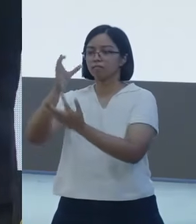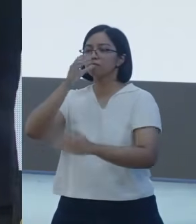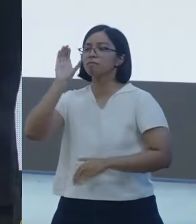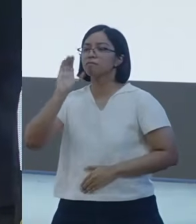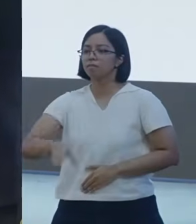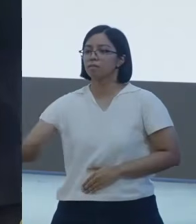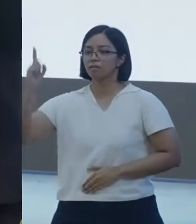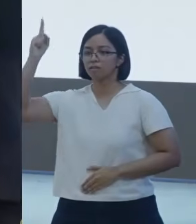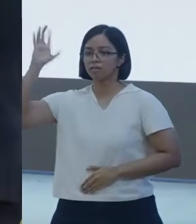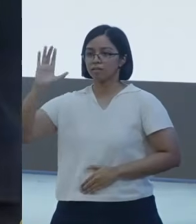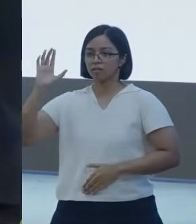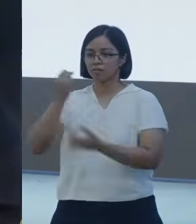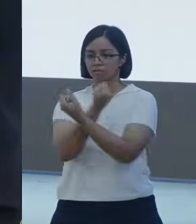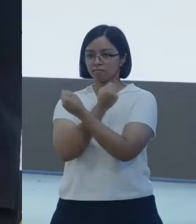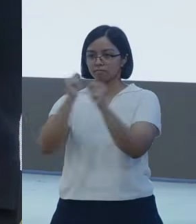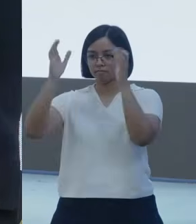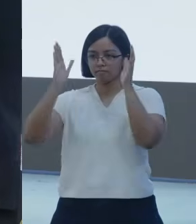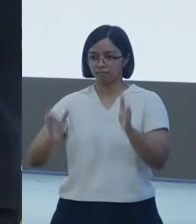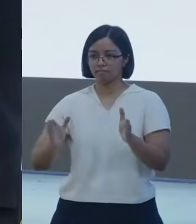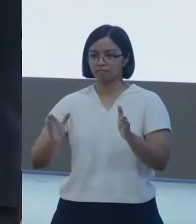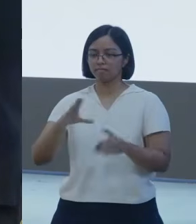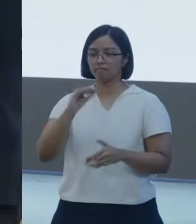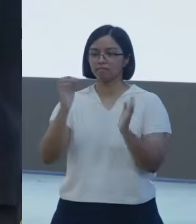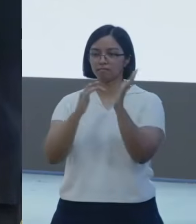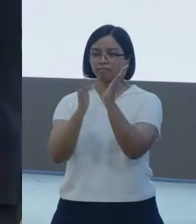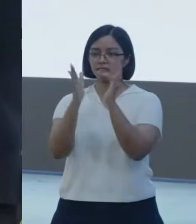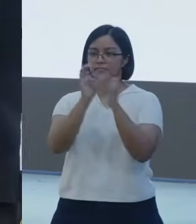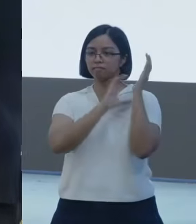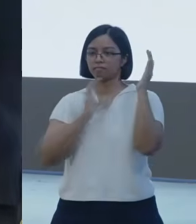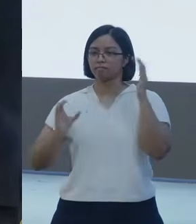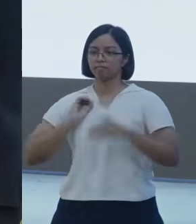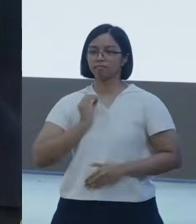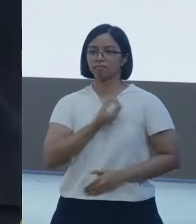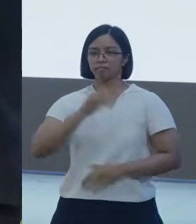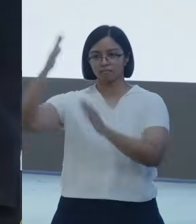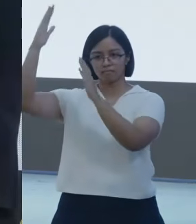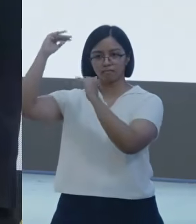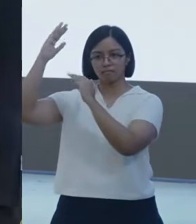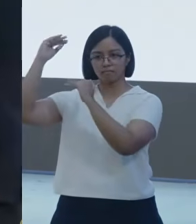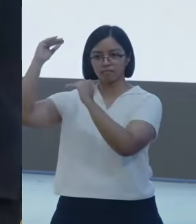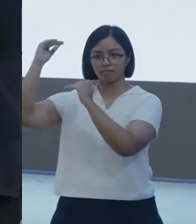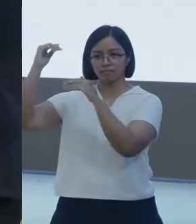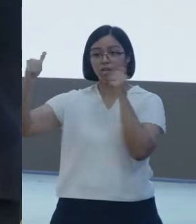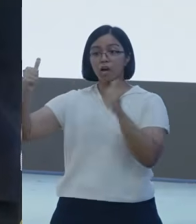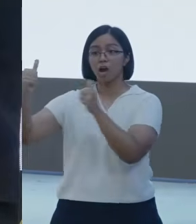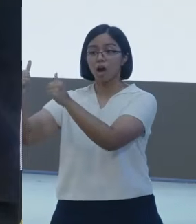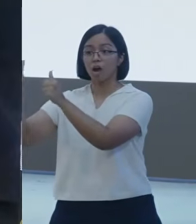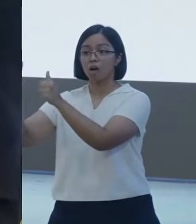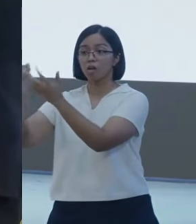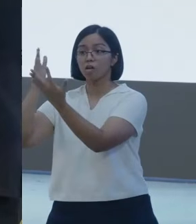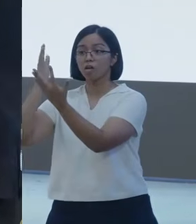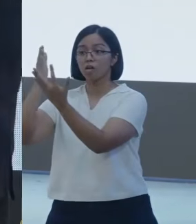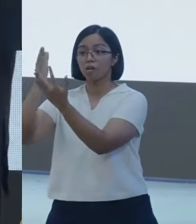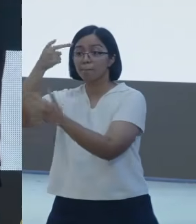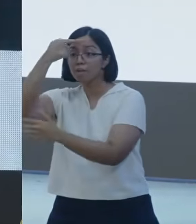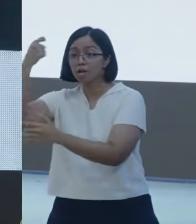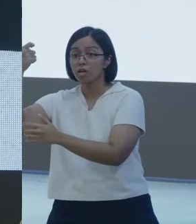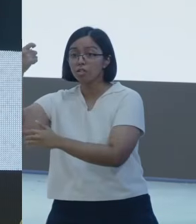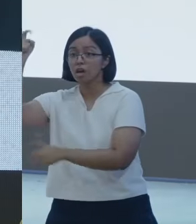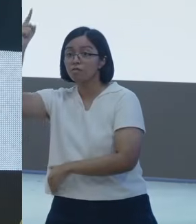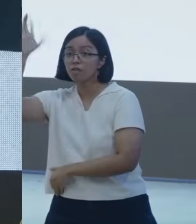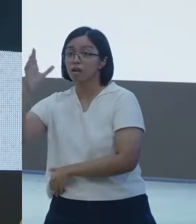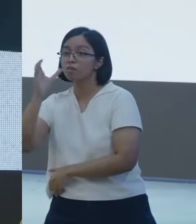Savior and of Christ Jesus our hope. Siya ay apostle by command. Inutusan